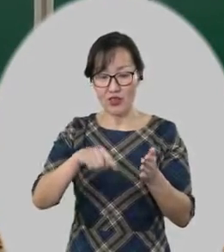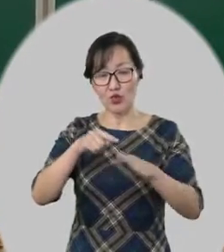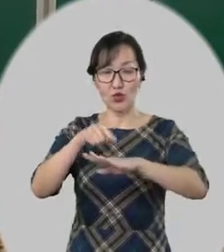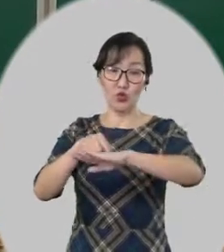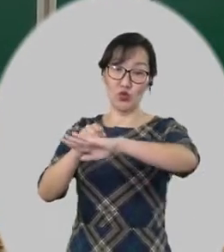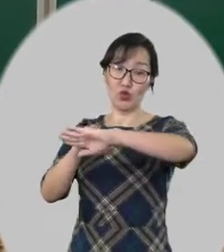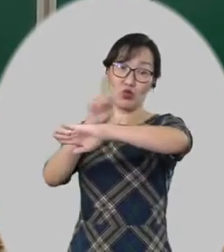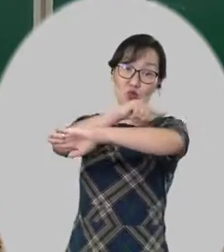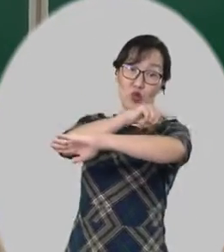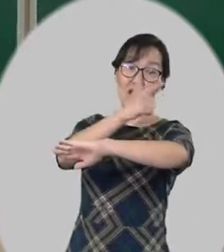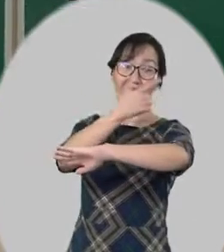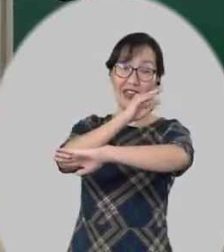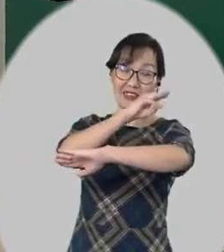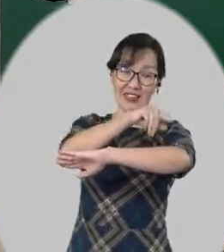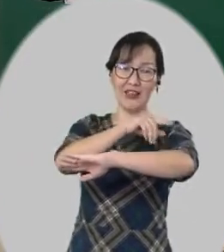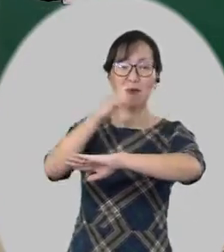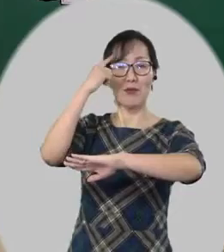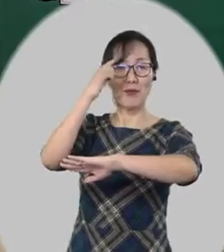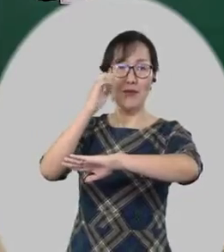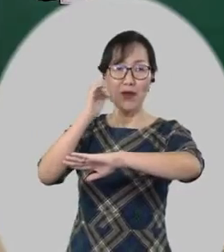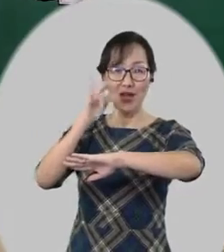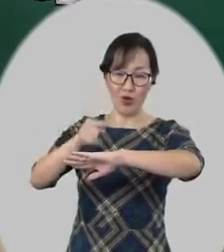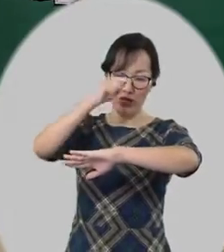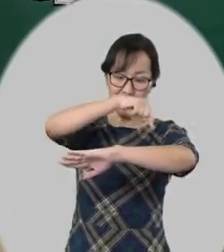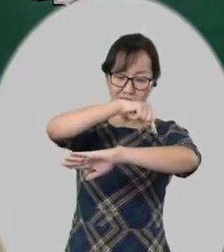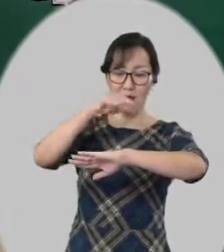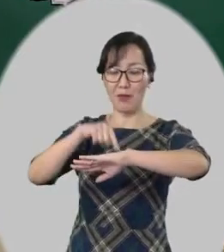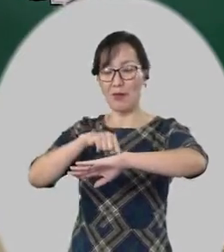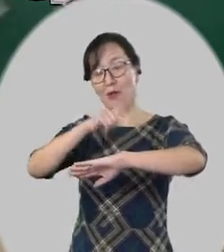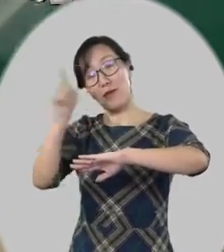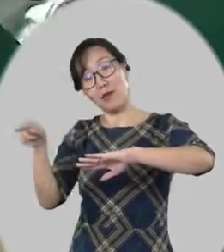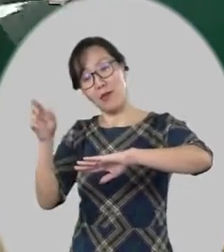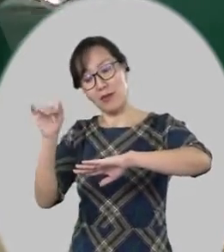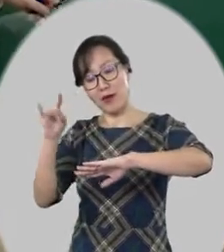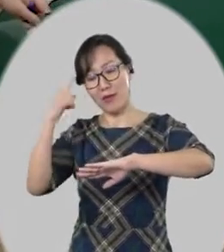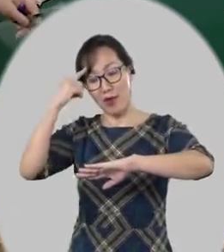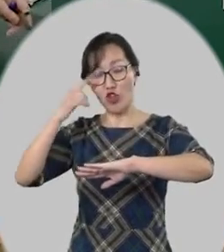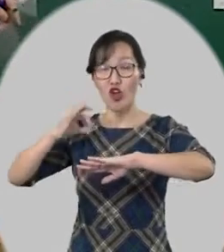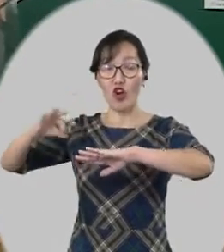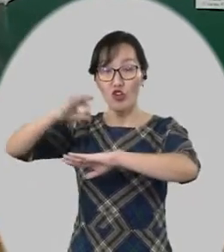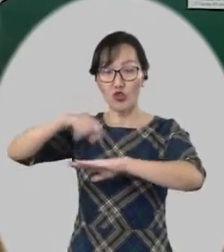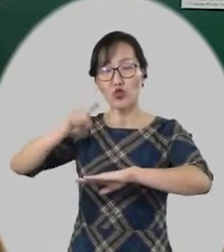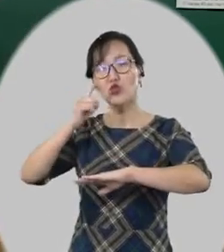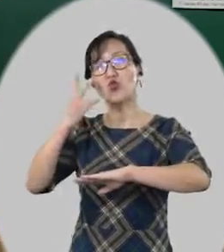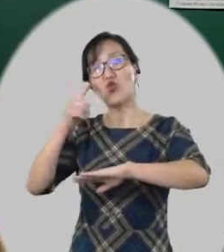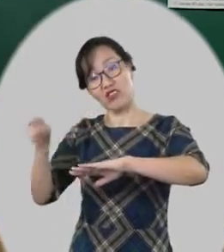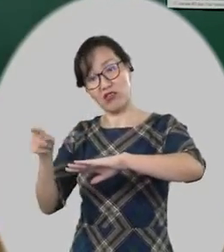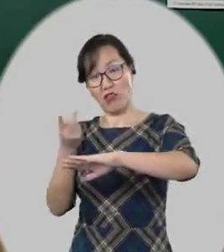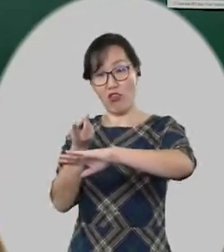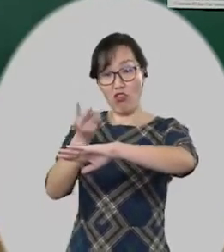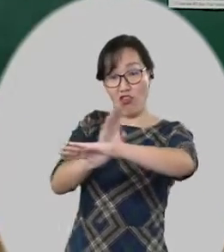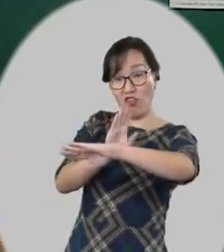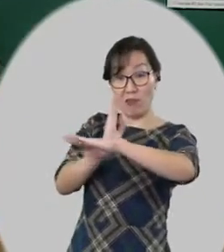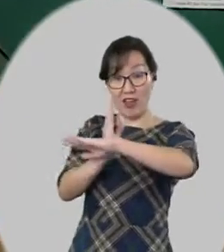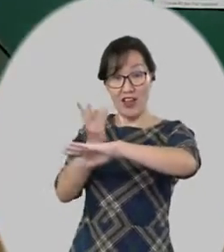тал манай Монгол орны баруун хэсэг, бидний баруун гарт тал Монгол орны маань зүүн хэсэг болж өгч байгаа юм.